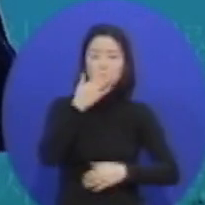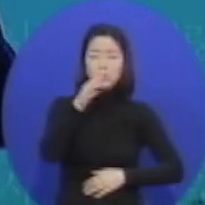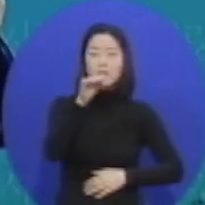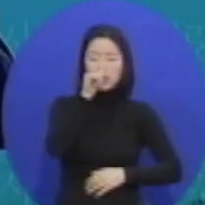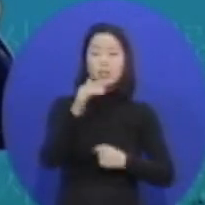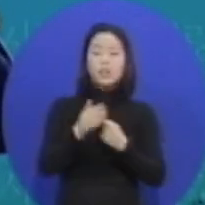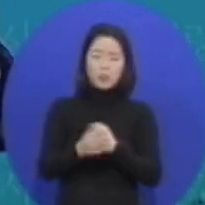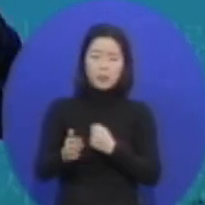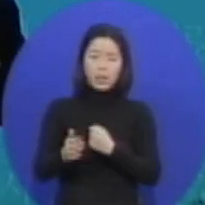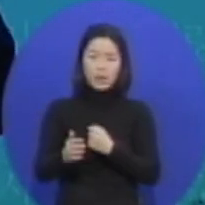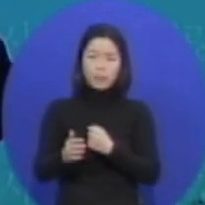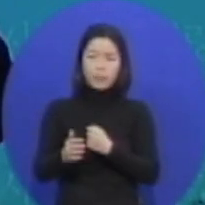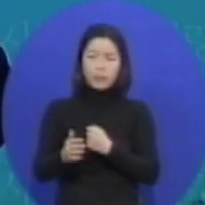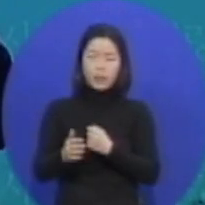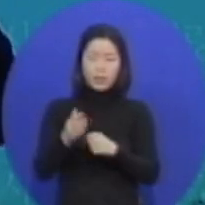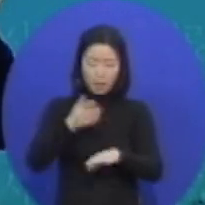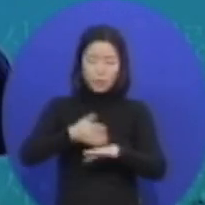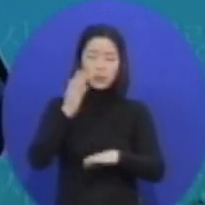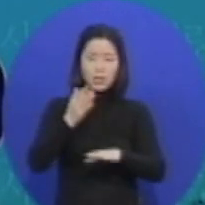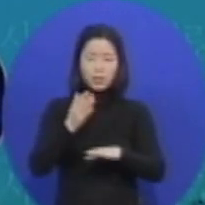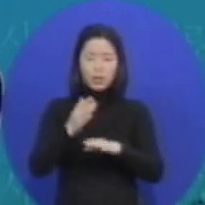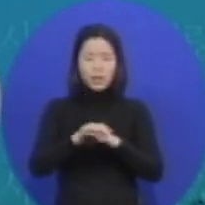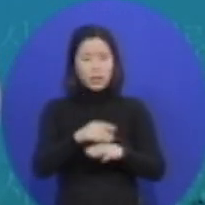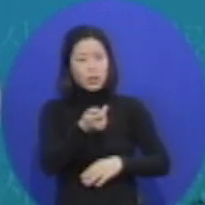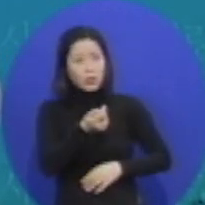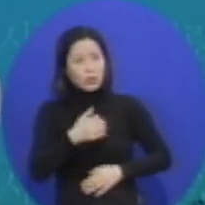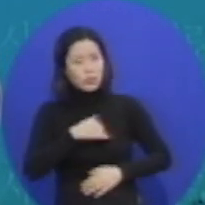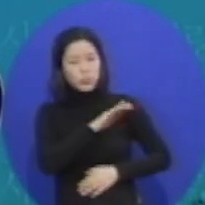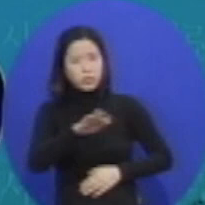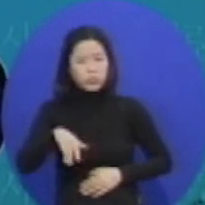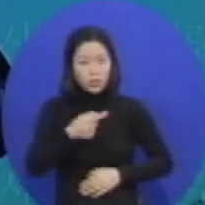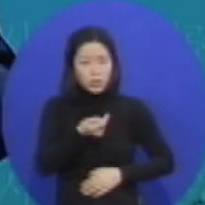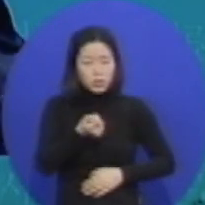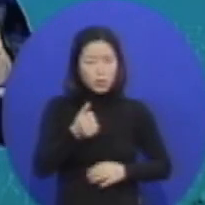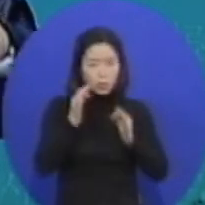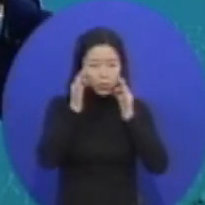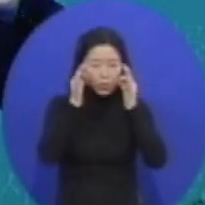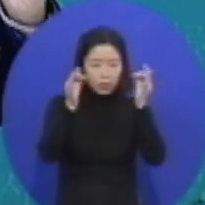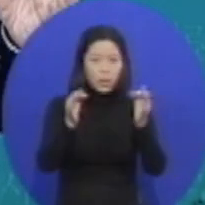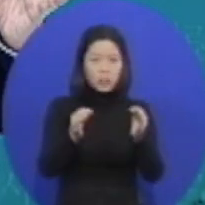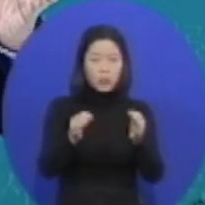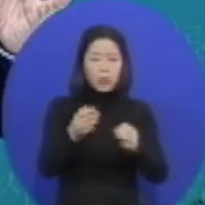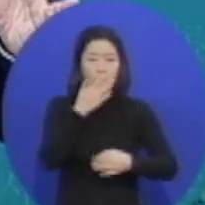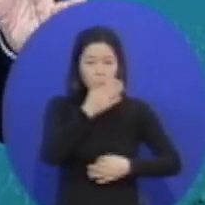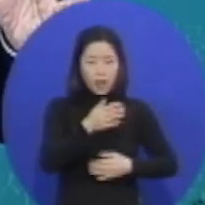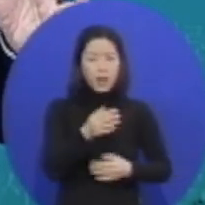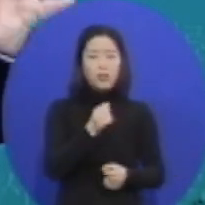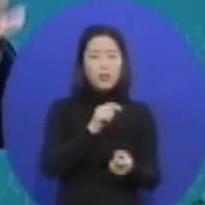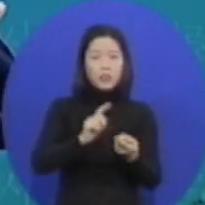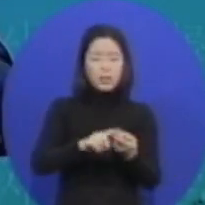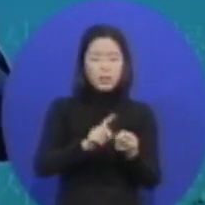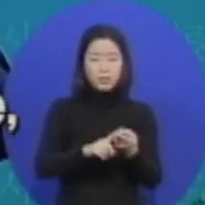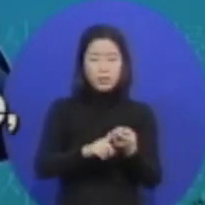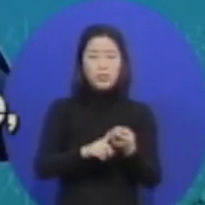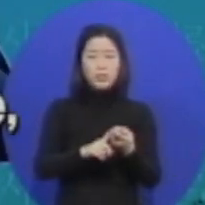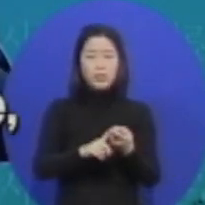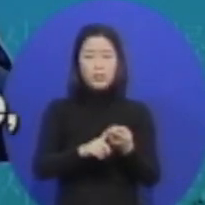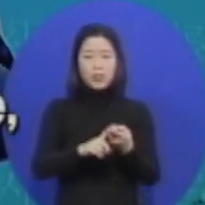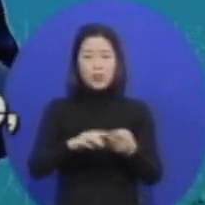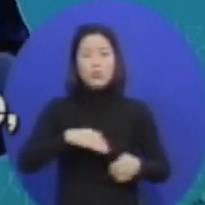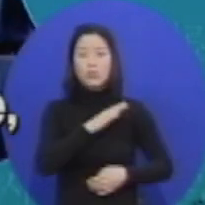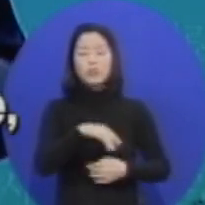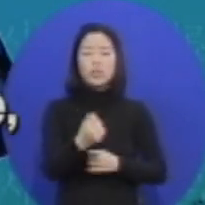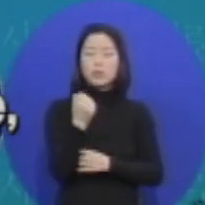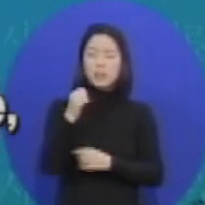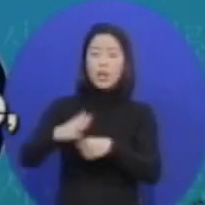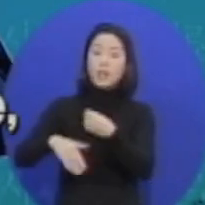것 같으면 오히려 이게 하나님이 하신 건지 우리가 노력한 것도 모를 텐데 애초에 불가능한 것처럼 보이니 아니 감사